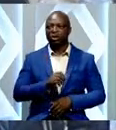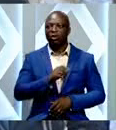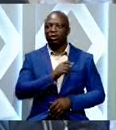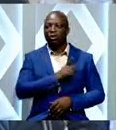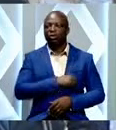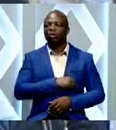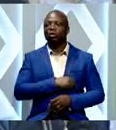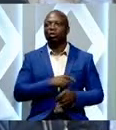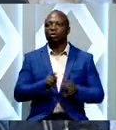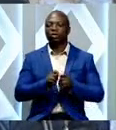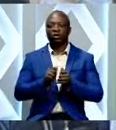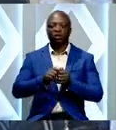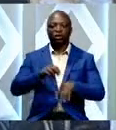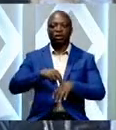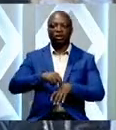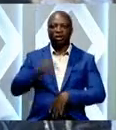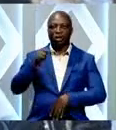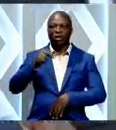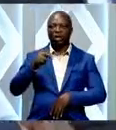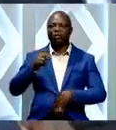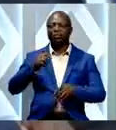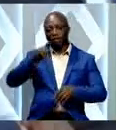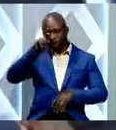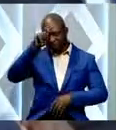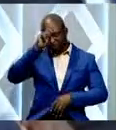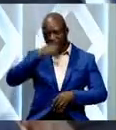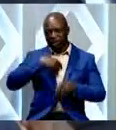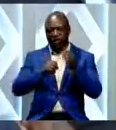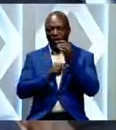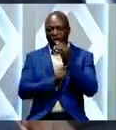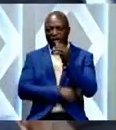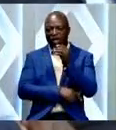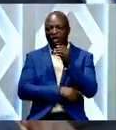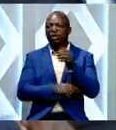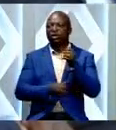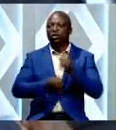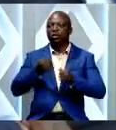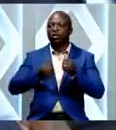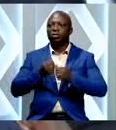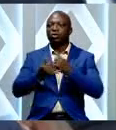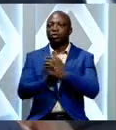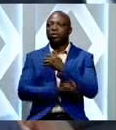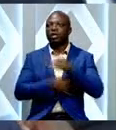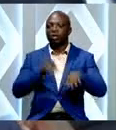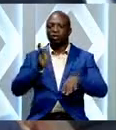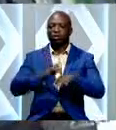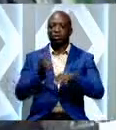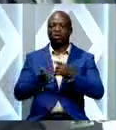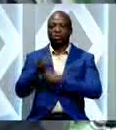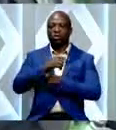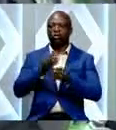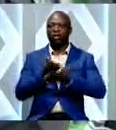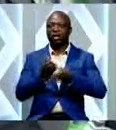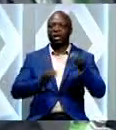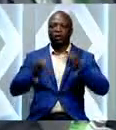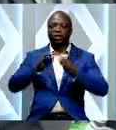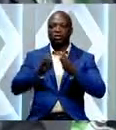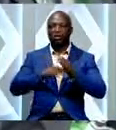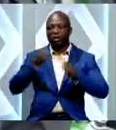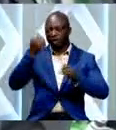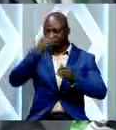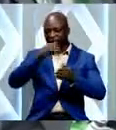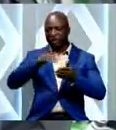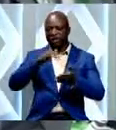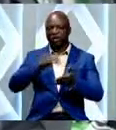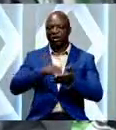mais aussi le Nigeria, l'Égypte et le Sénégal. De plus en plus de pays touchés aujourd'hui par les investissements d'Africa